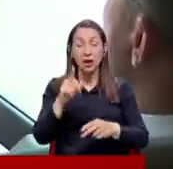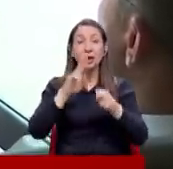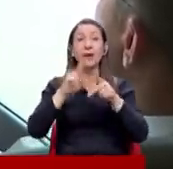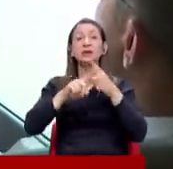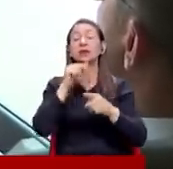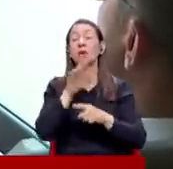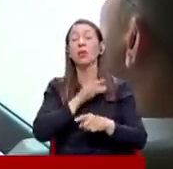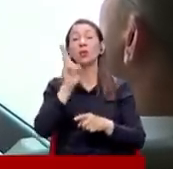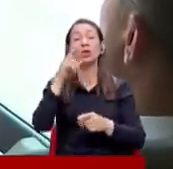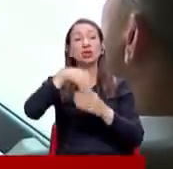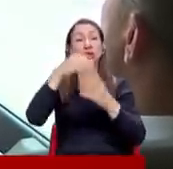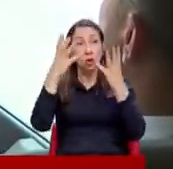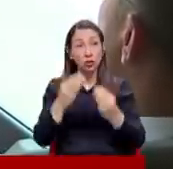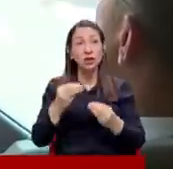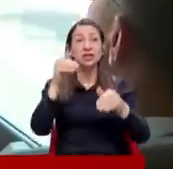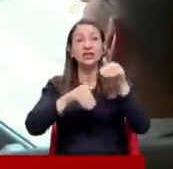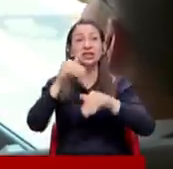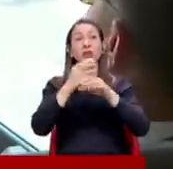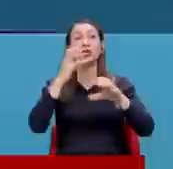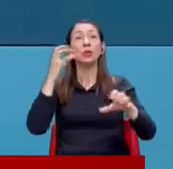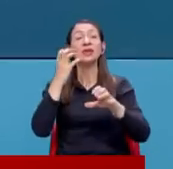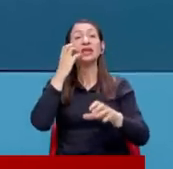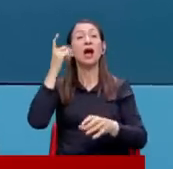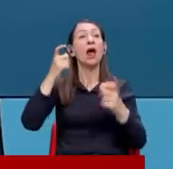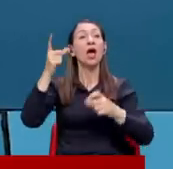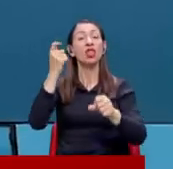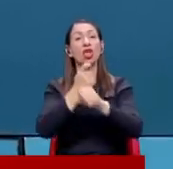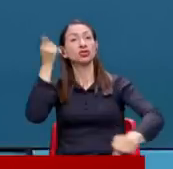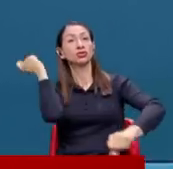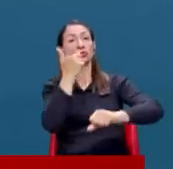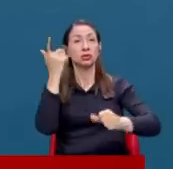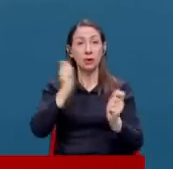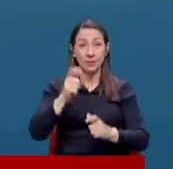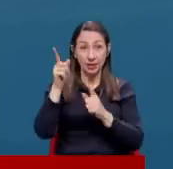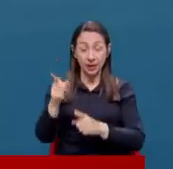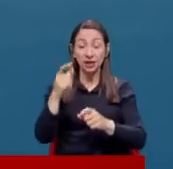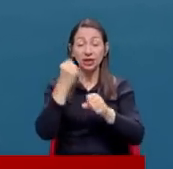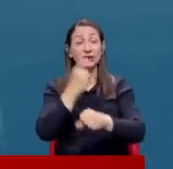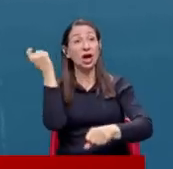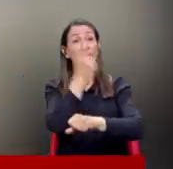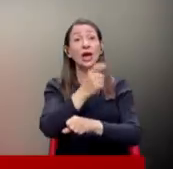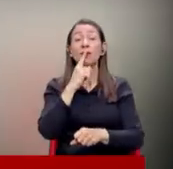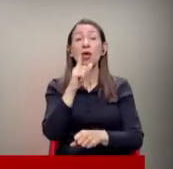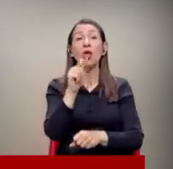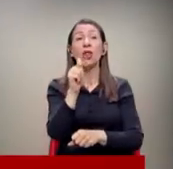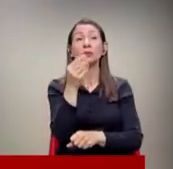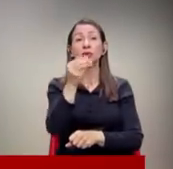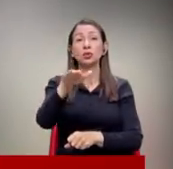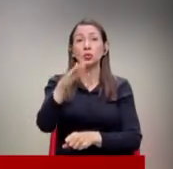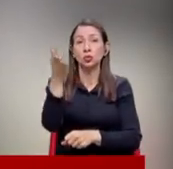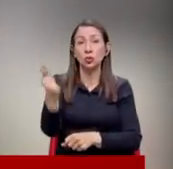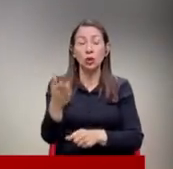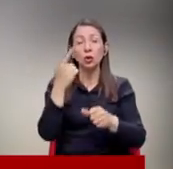Kemal Kılıçdaroğlu'nun da içinde bulunduğu seçim otobüsüne Sakarya'da taşlı saldırı gerçekleştirildi. Taşı atan 16 yaşındaki bir